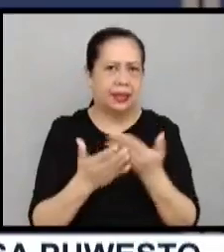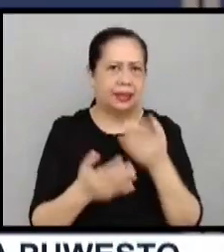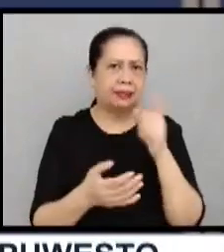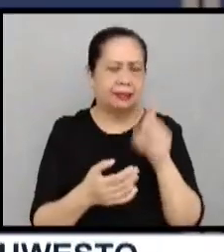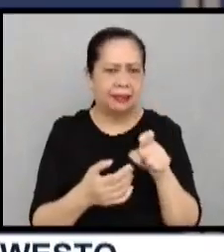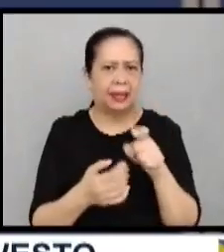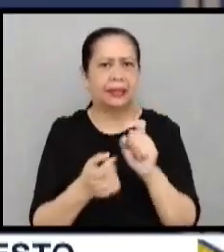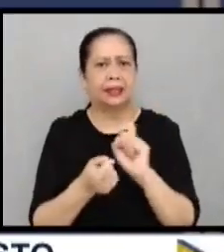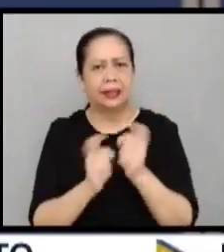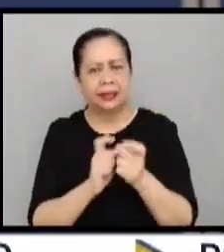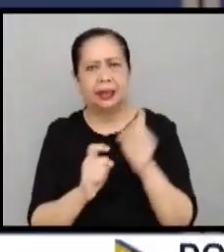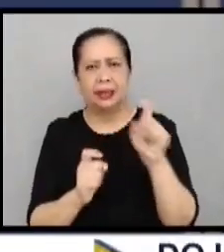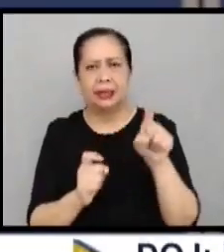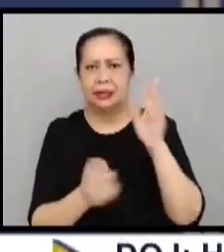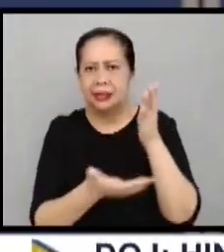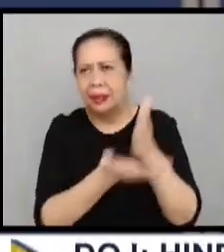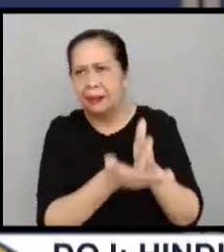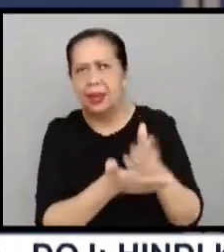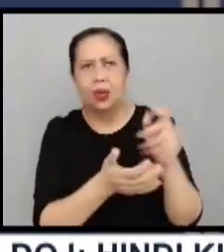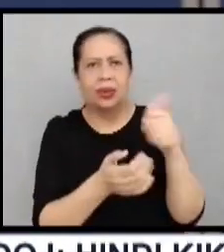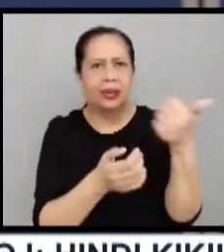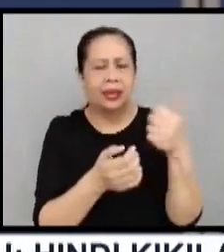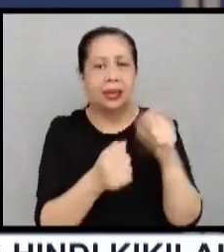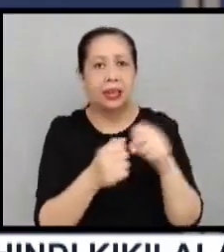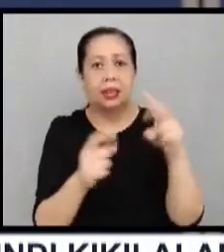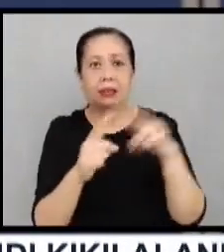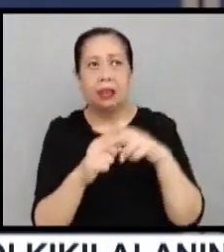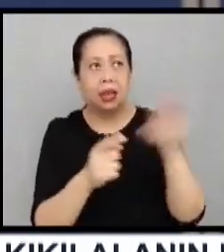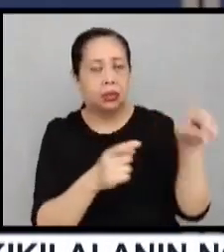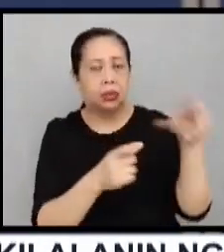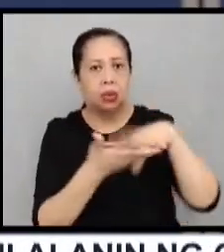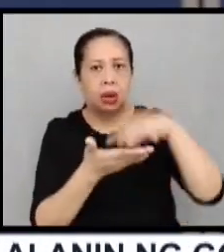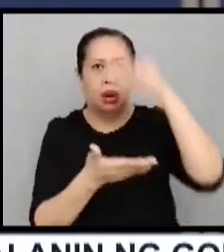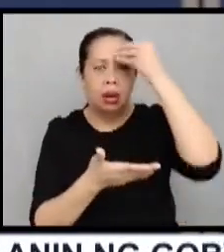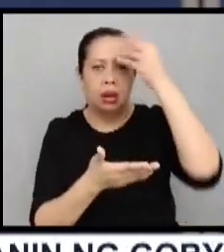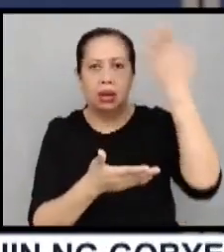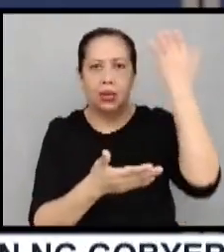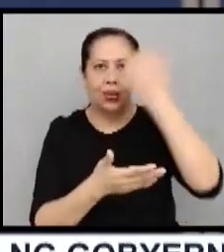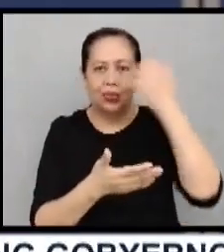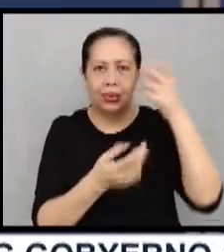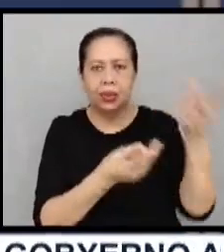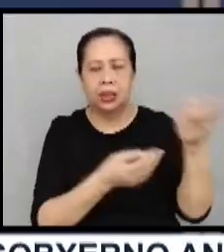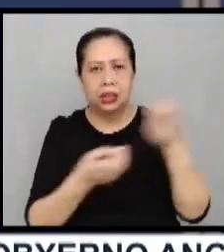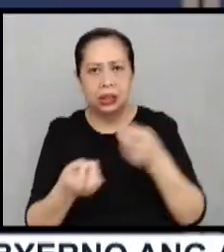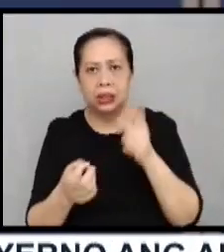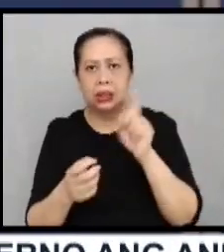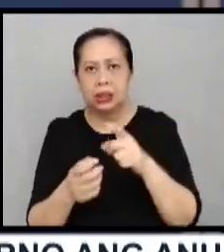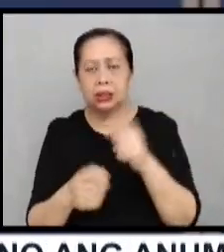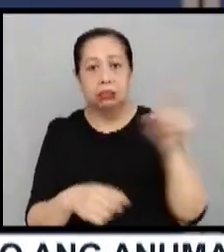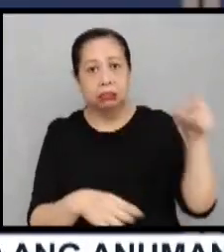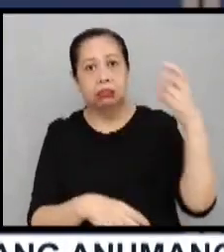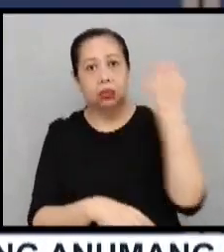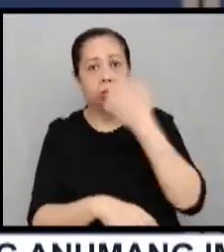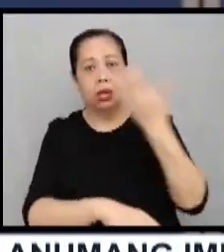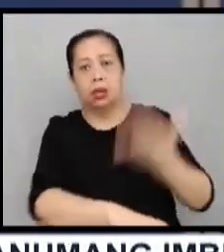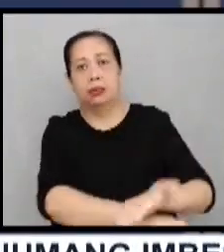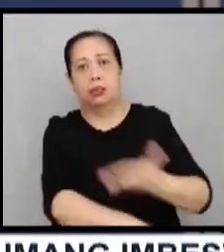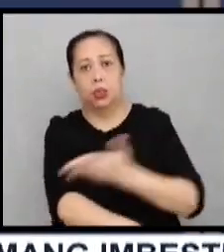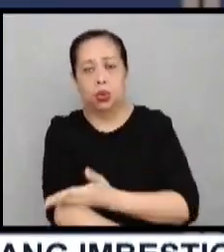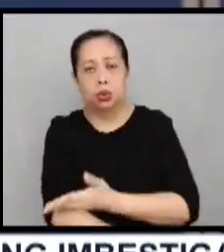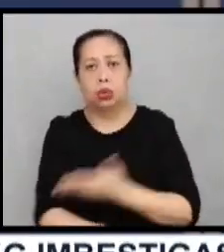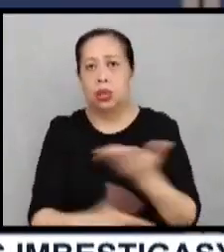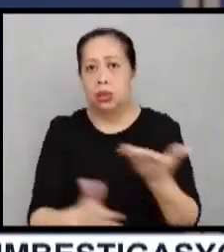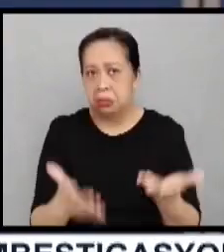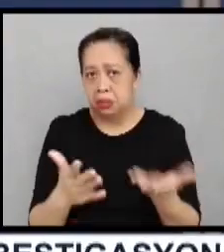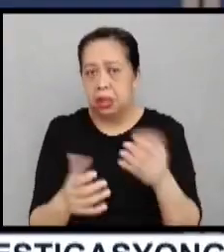stop. And by applying what I mentioned earlier, things have improved. So I'm sure that